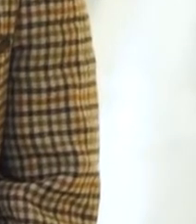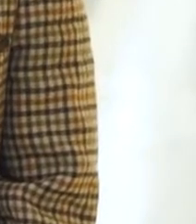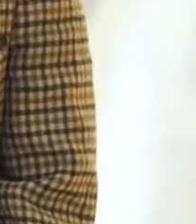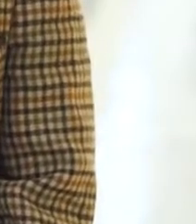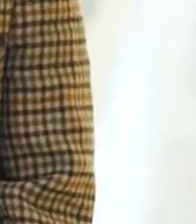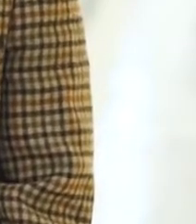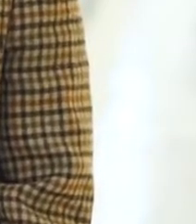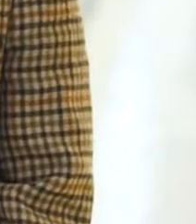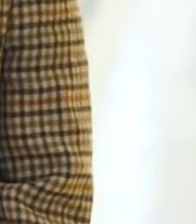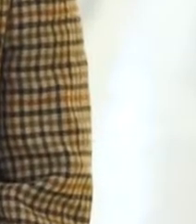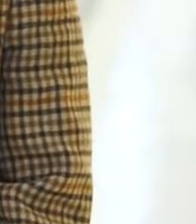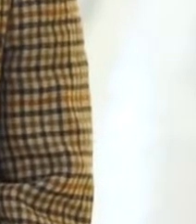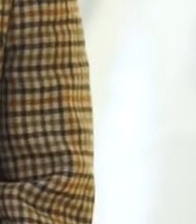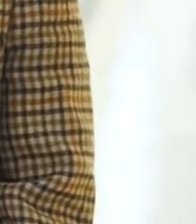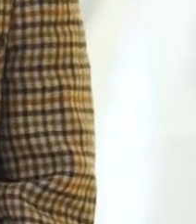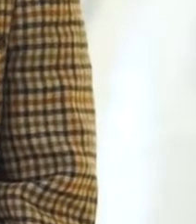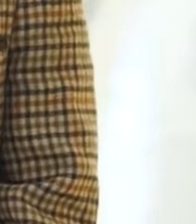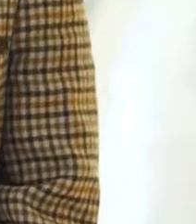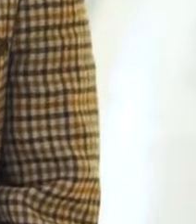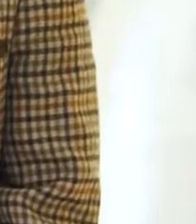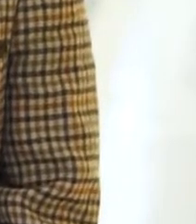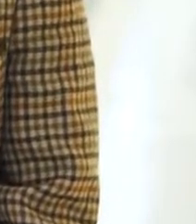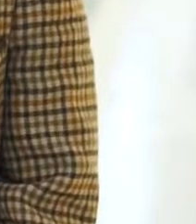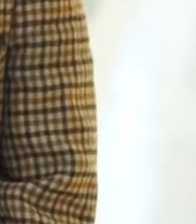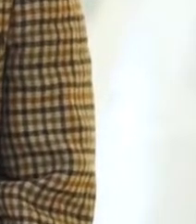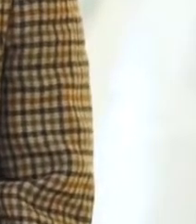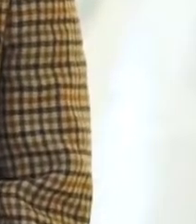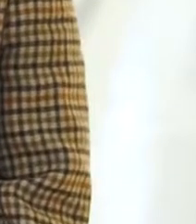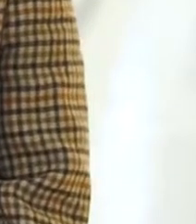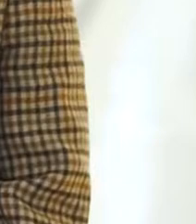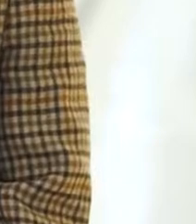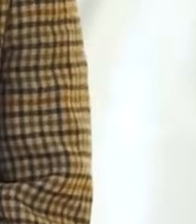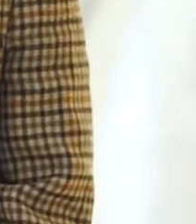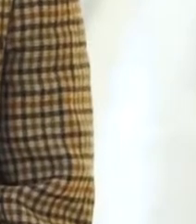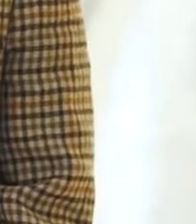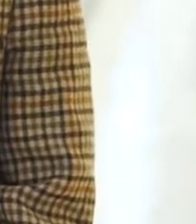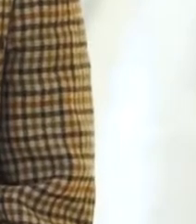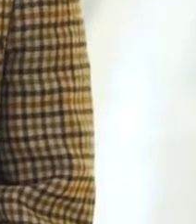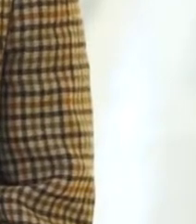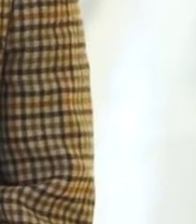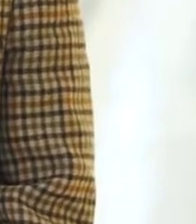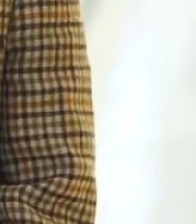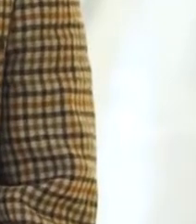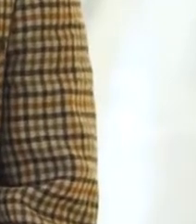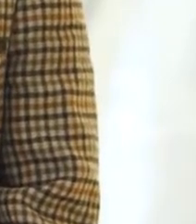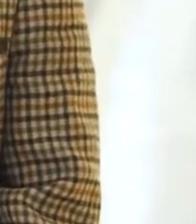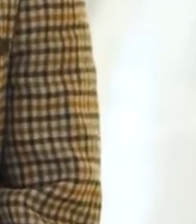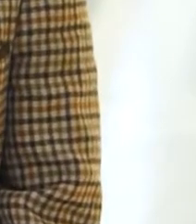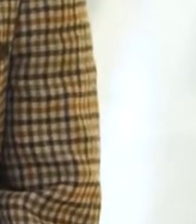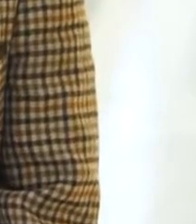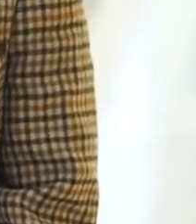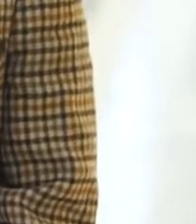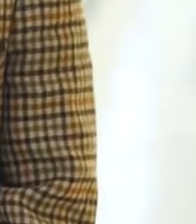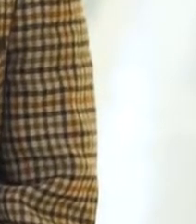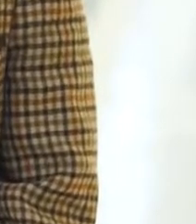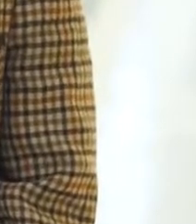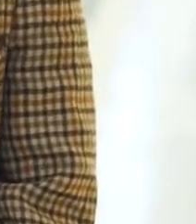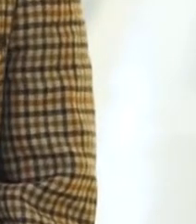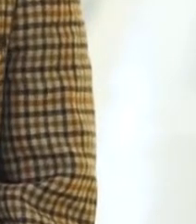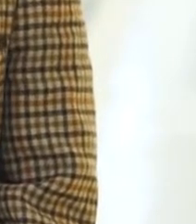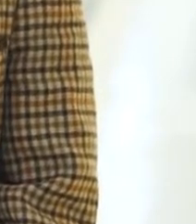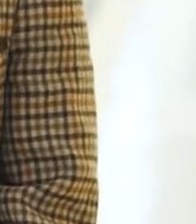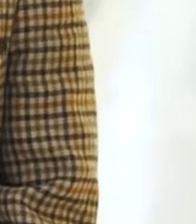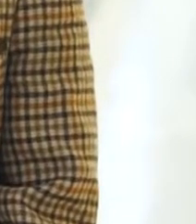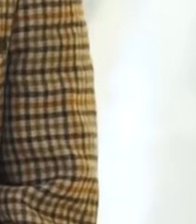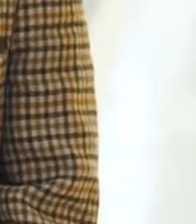강서구가 청소년 보호를 위해 발벗고 나섭니다. 작년에도 위기 청소년을 위한 다양한 정책을 펼쳐왔는데요.